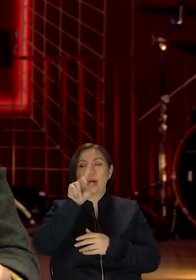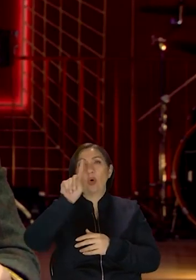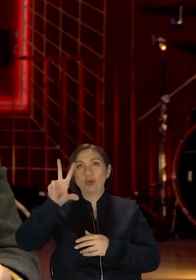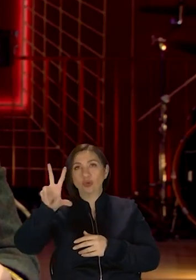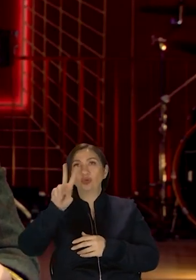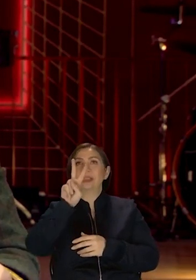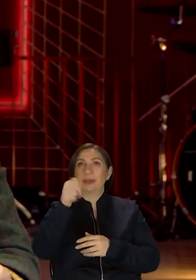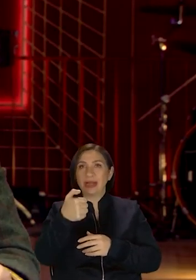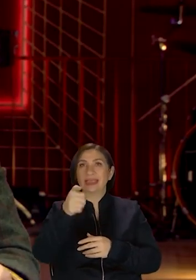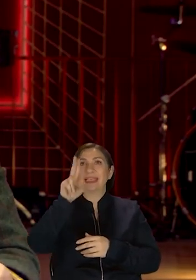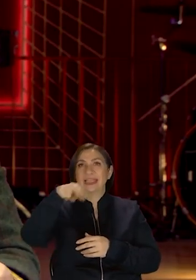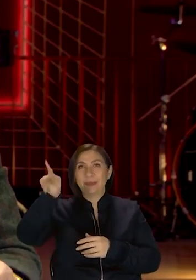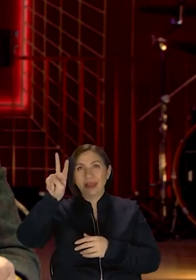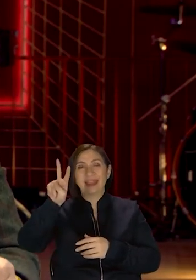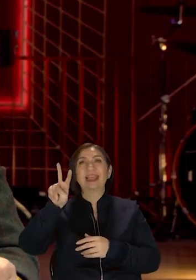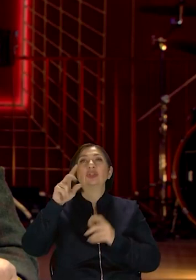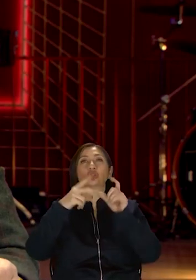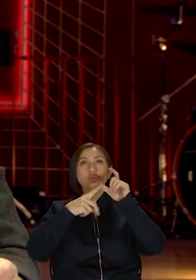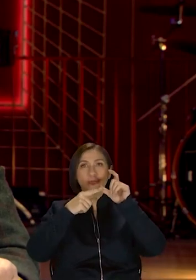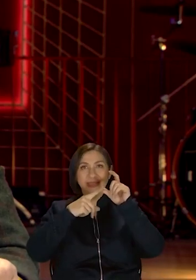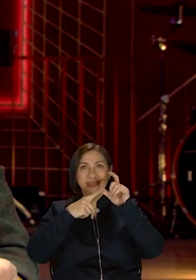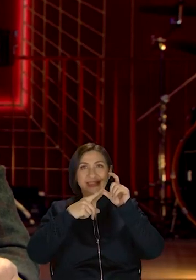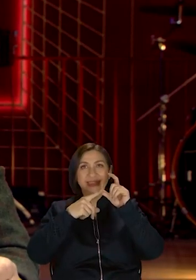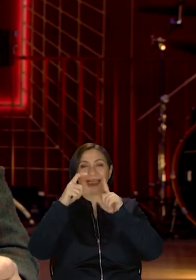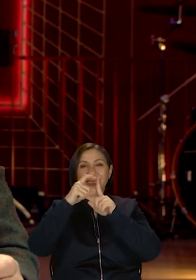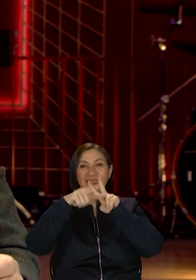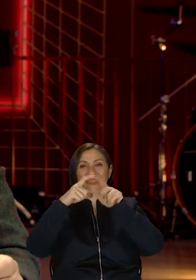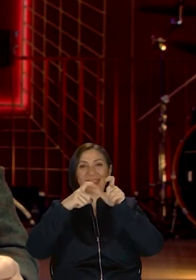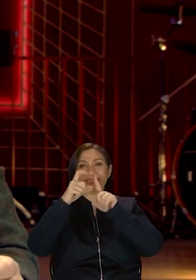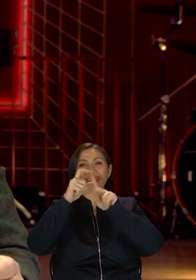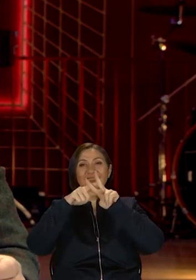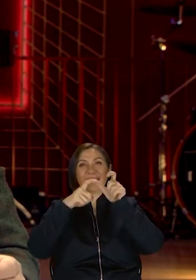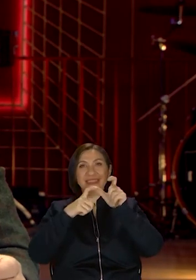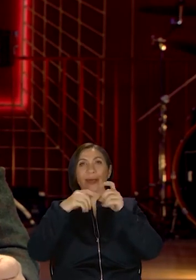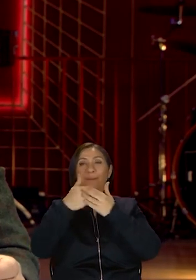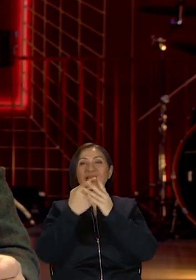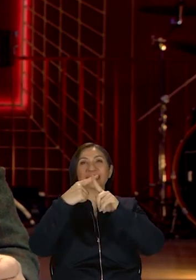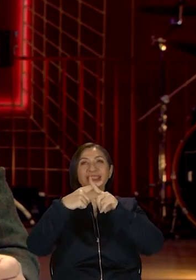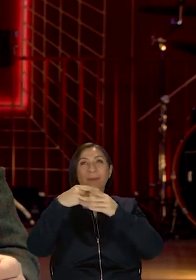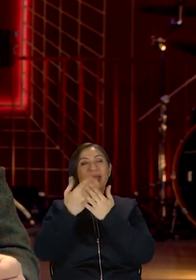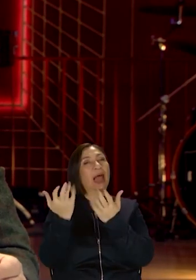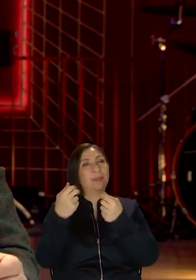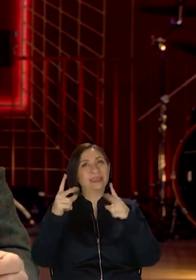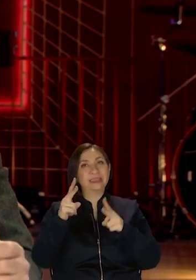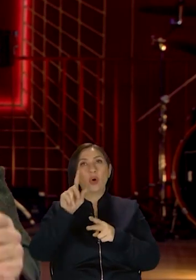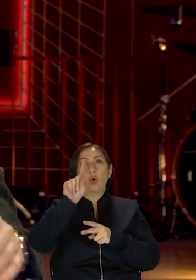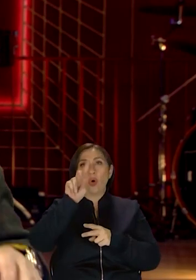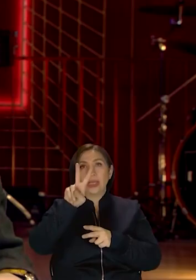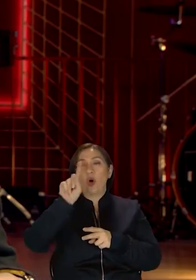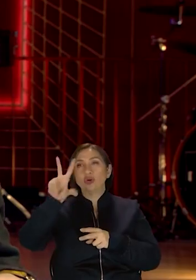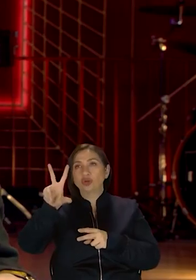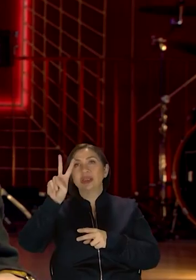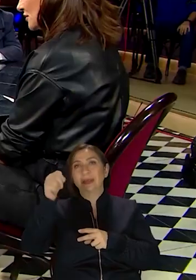13, 26, 27 Şubat. Das Das'ta Biletix'ten biletleri alabiliyoruz. Biletik'ten. 12, 13, 26,